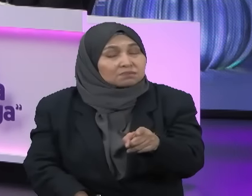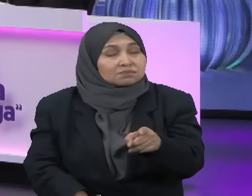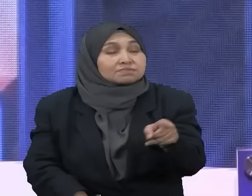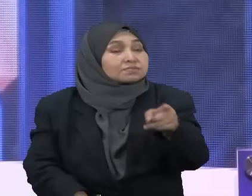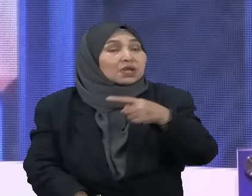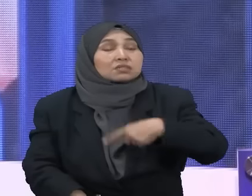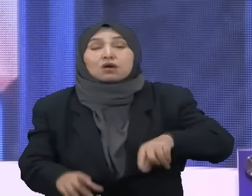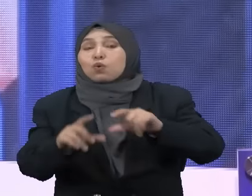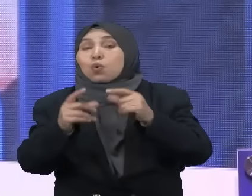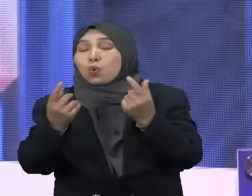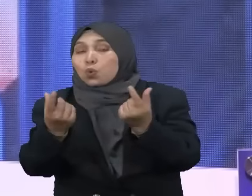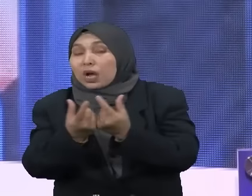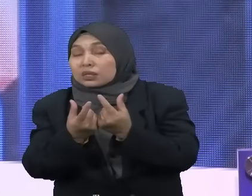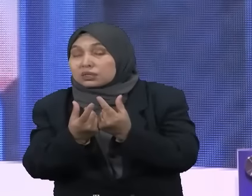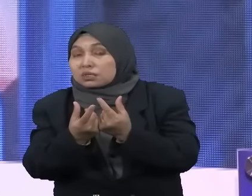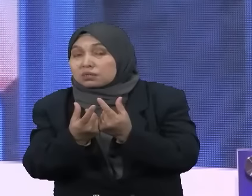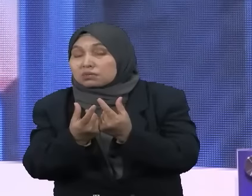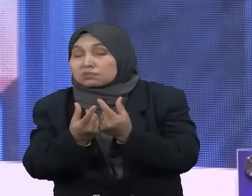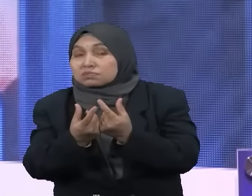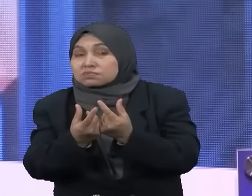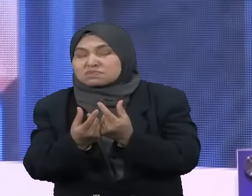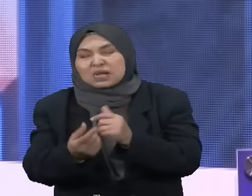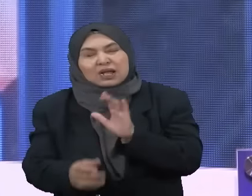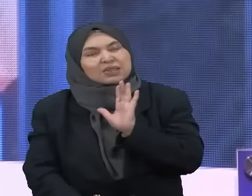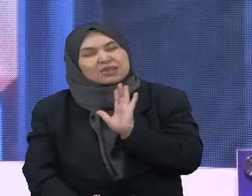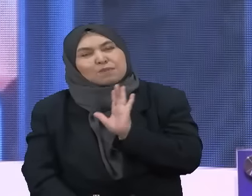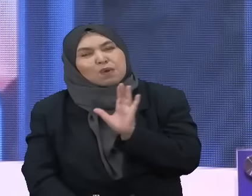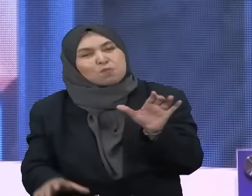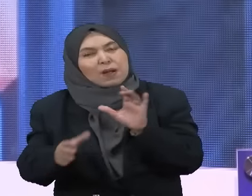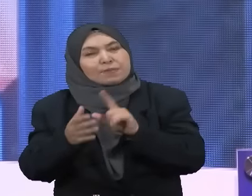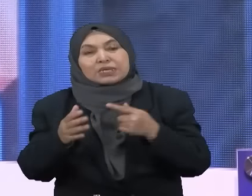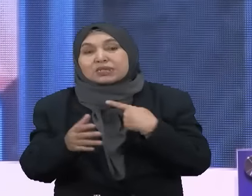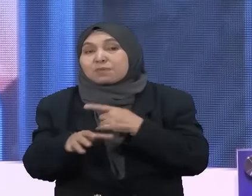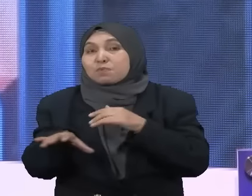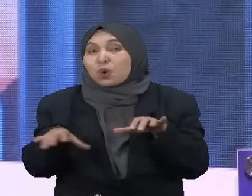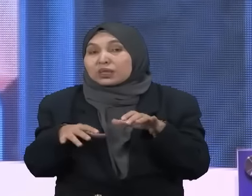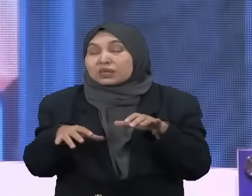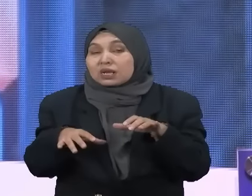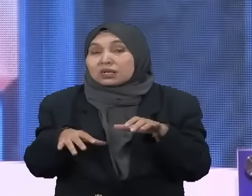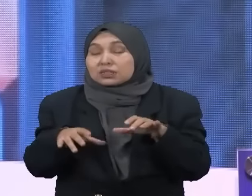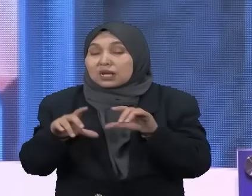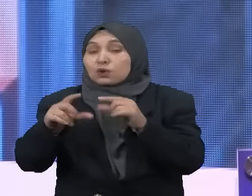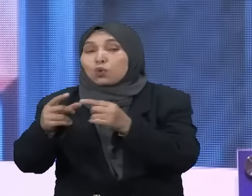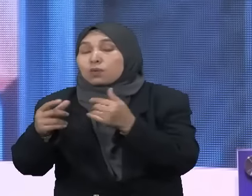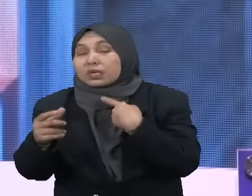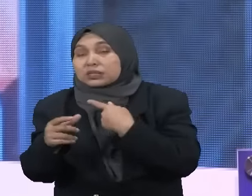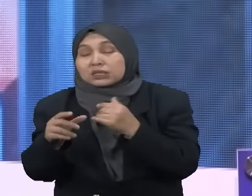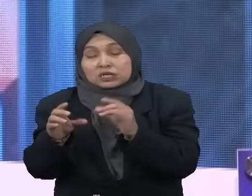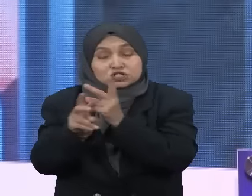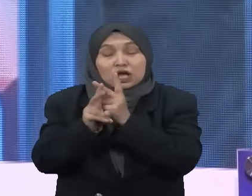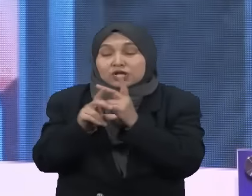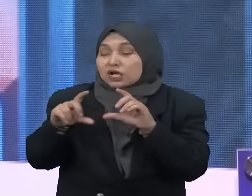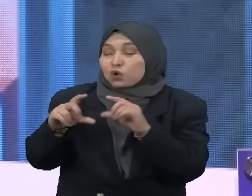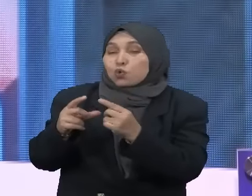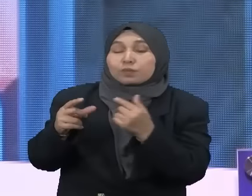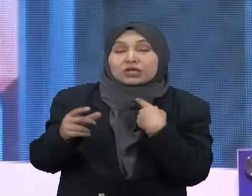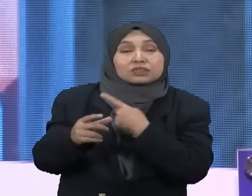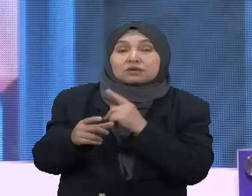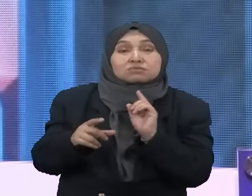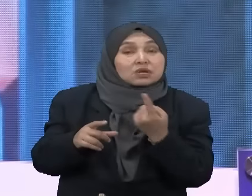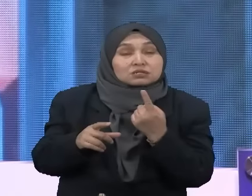ini golongan yang kita kata tak nak buat apa yang kita buat. Kan? Kita geng-geng kita jaga geng-geng kita je.